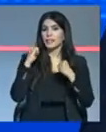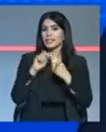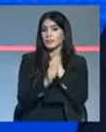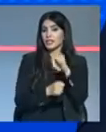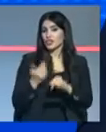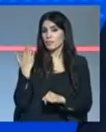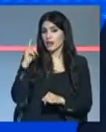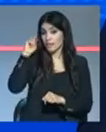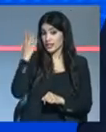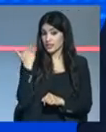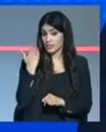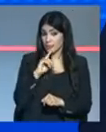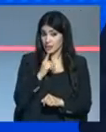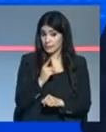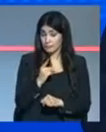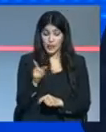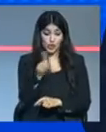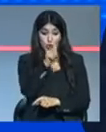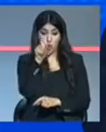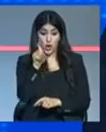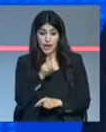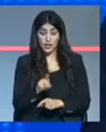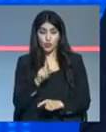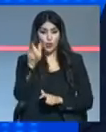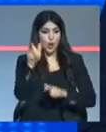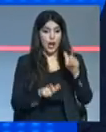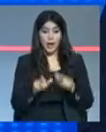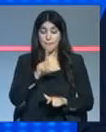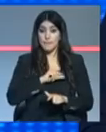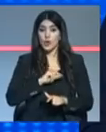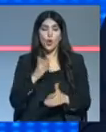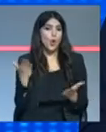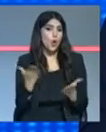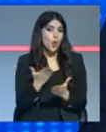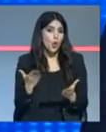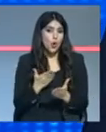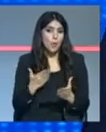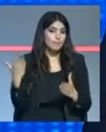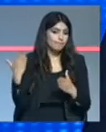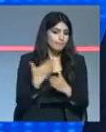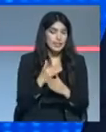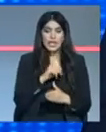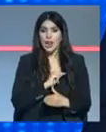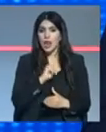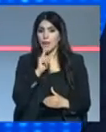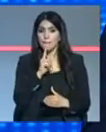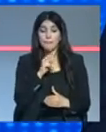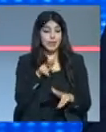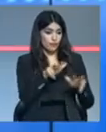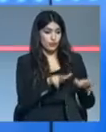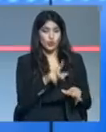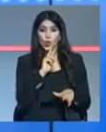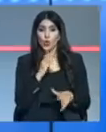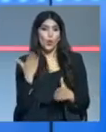الاحتجاجيه ولا يتساءل المليون في هذه النقطه بالذات كيف يتدخل لم يملك حيره حتى في التقرير الذي مر من اه